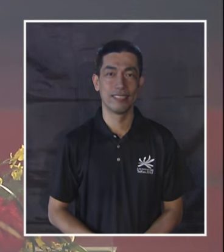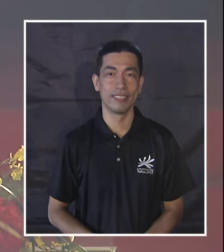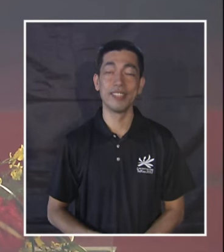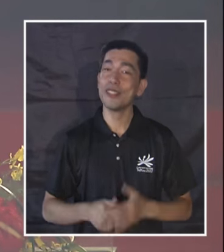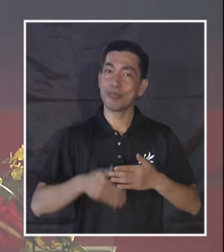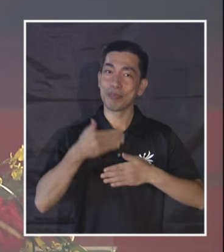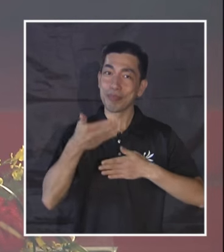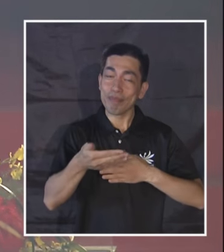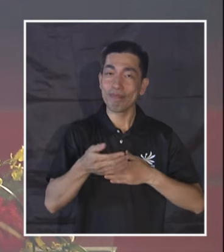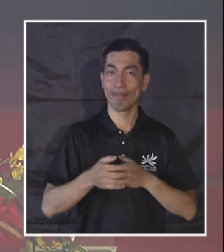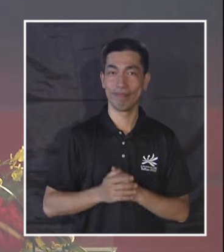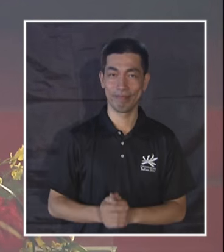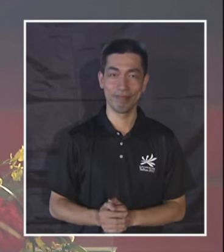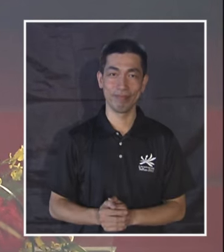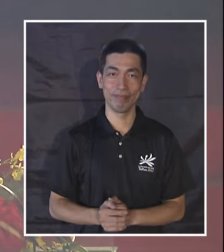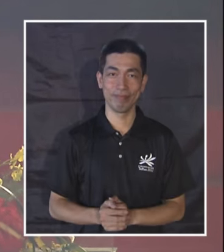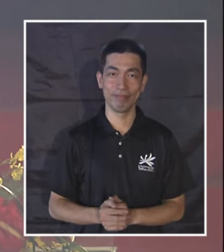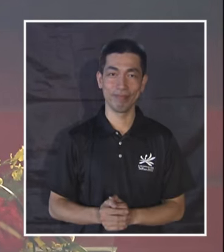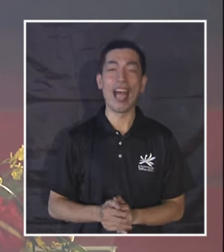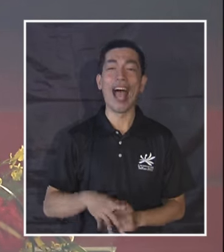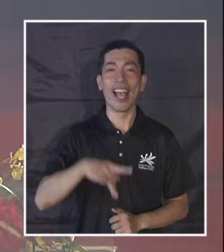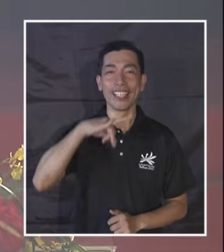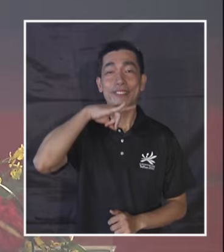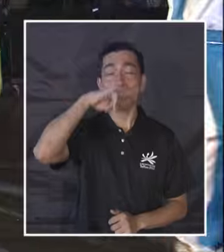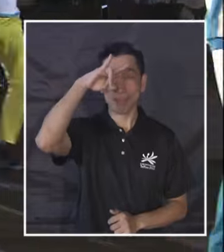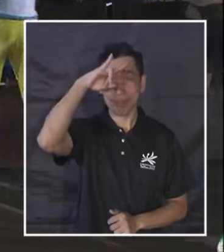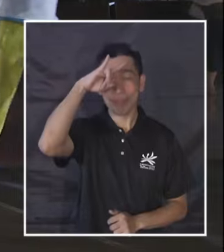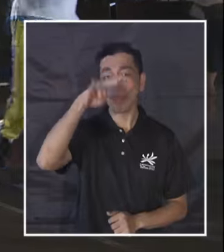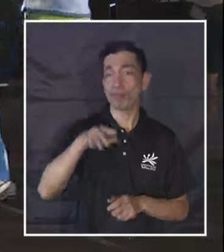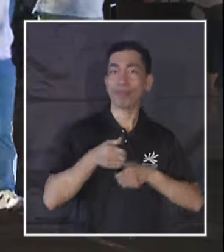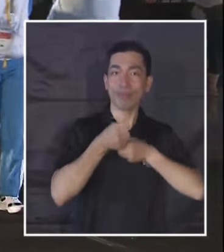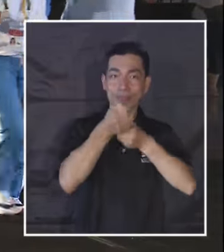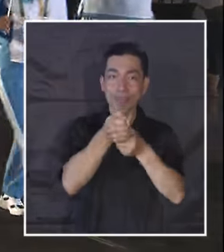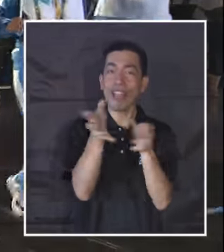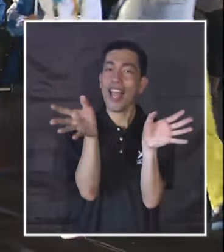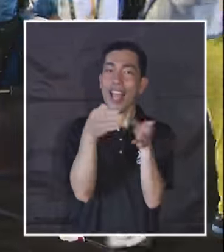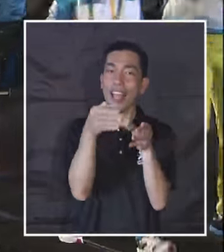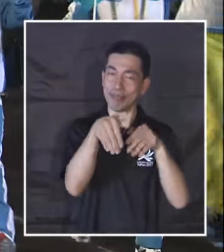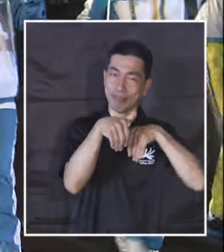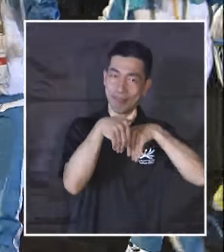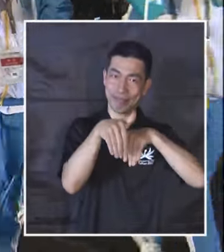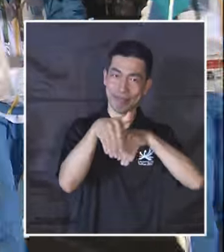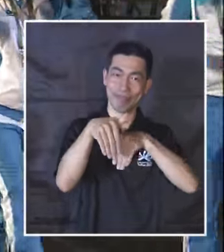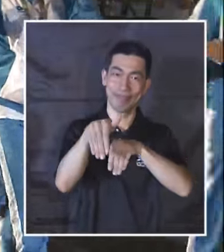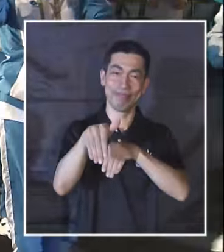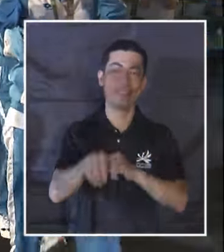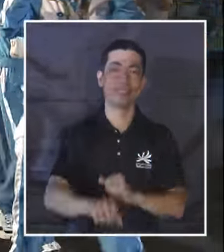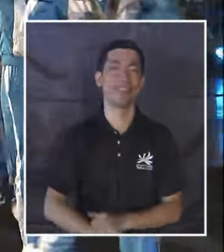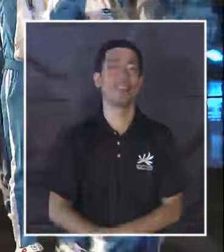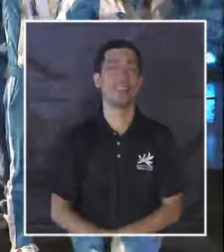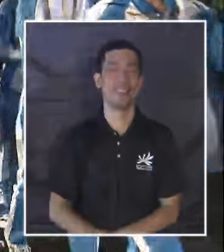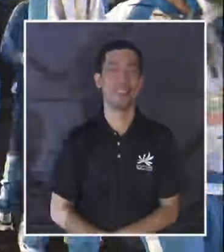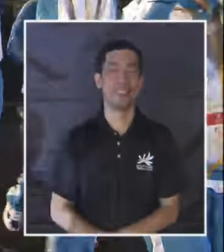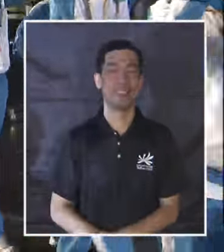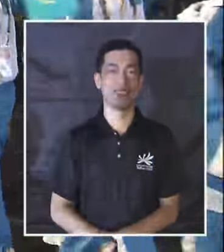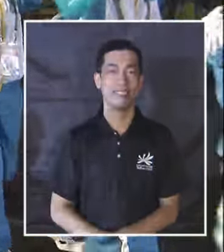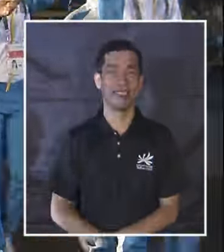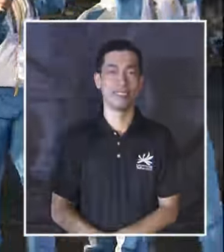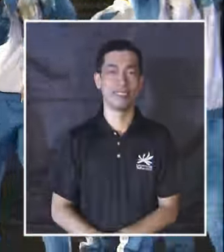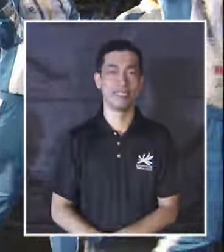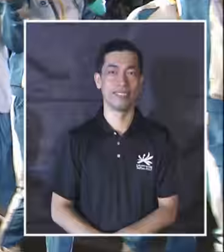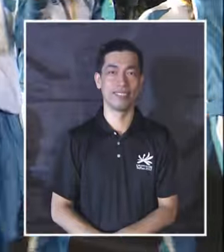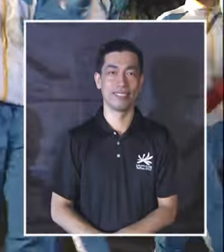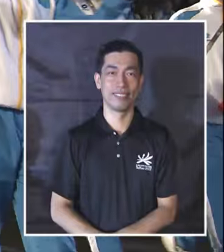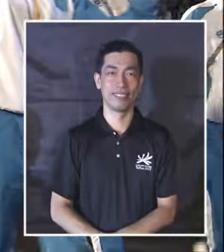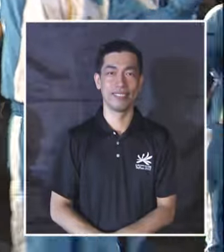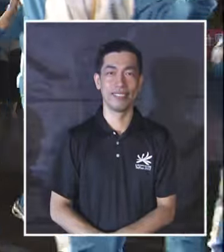接着进场是哈萨克代表队进场。 Now as we can see, we have athletes from